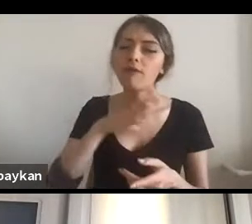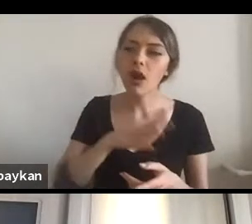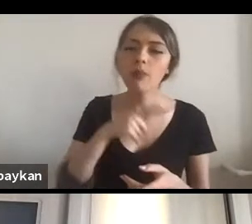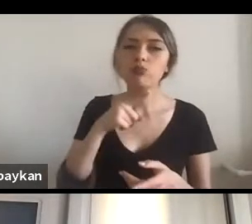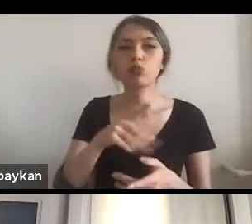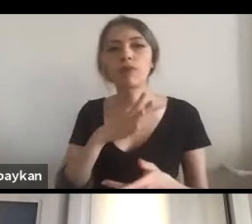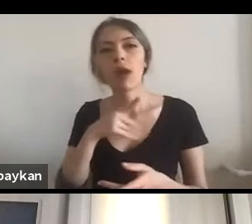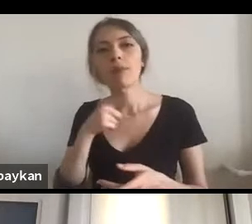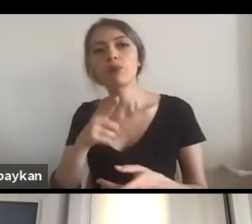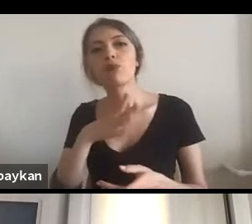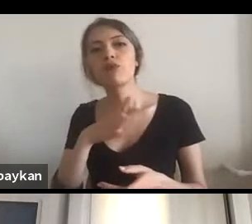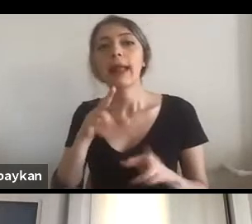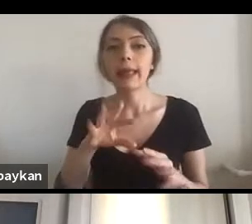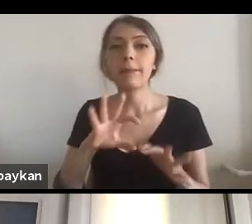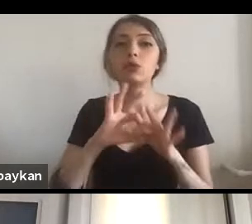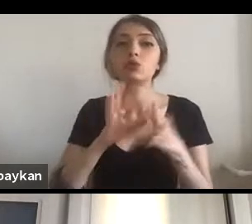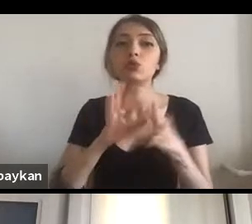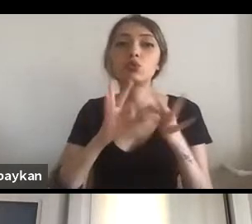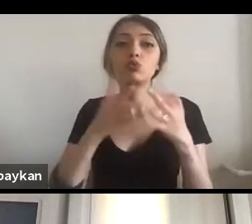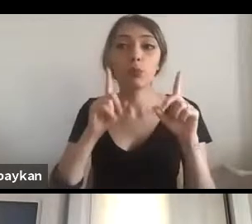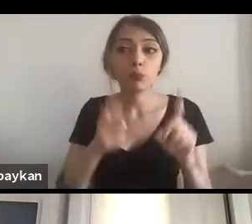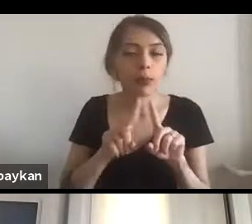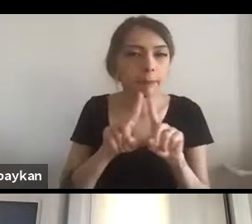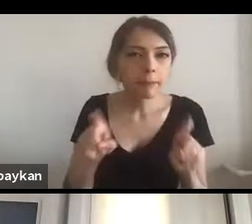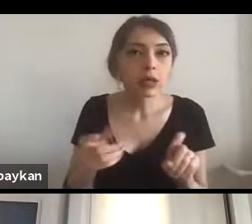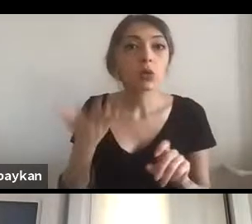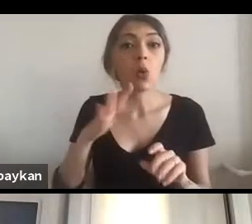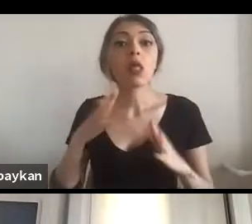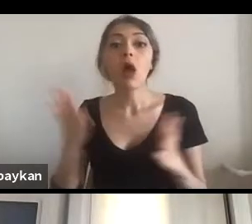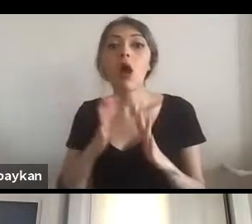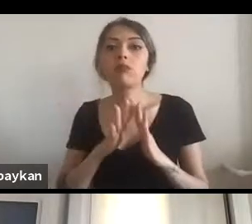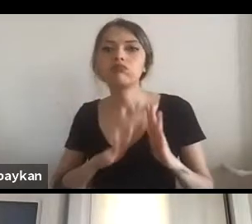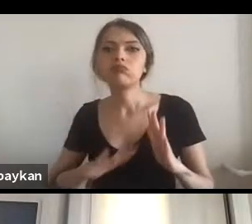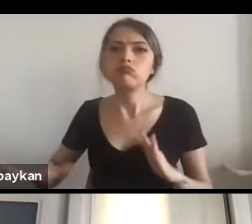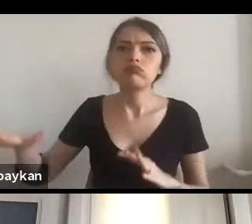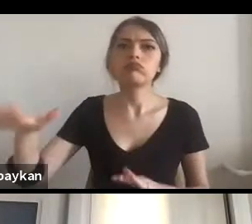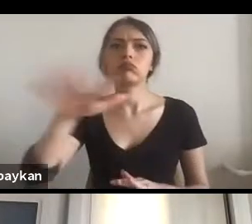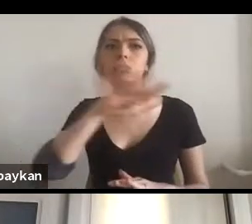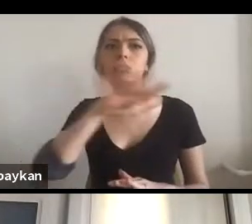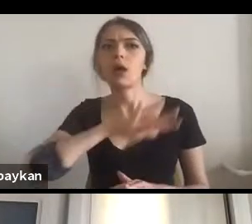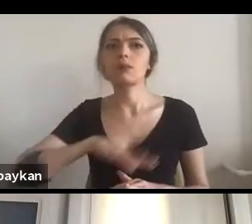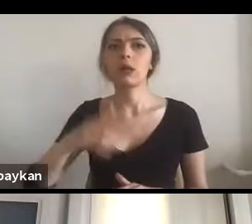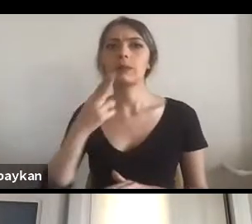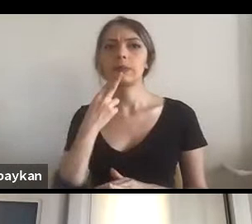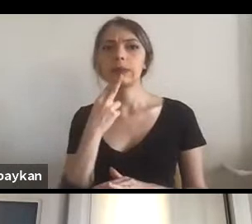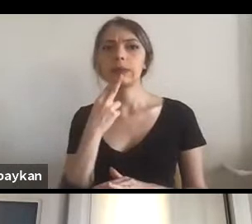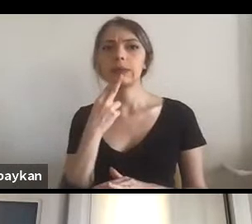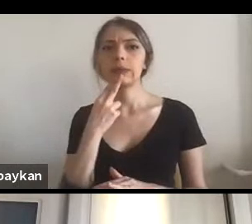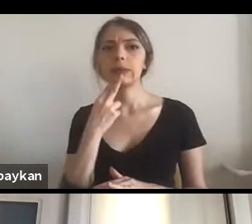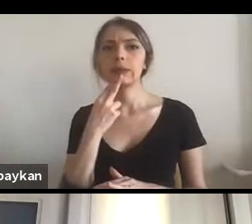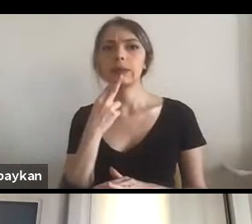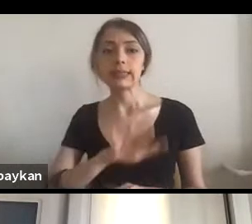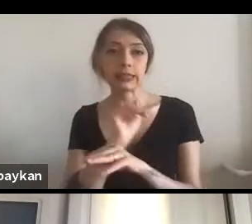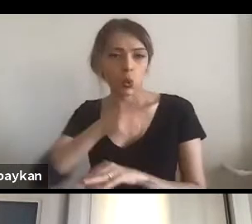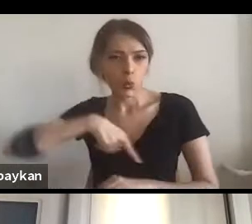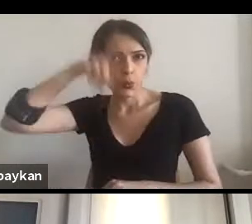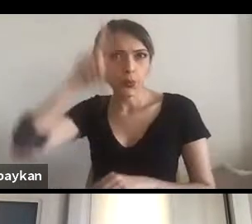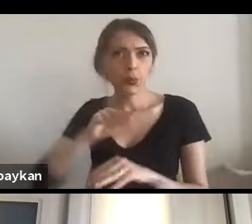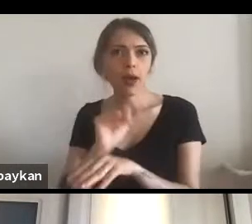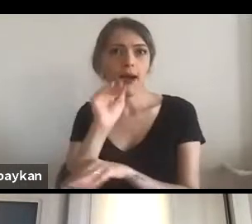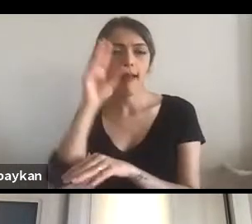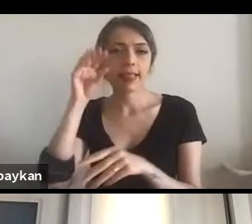var diye çözüm üretmeye çalışmak mı? Yoksa daha kapsamlı kadınların o gündelik hayattaki, daha